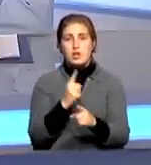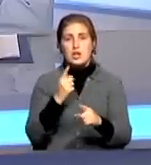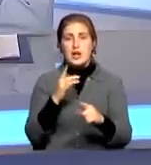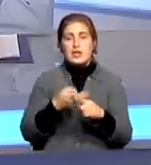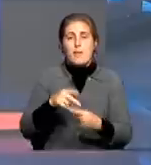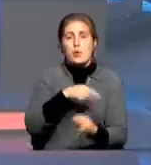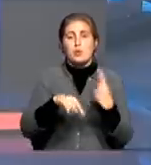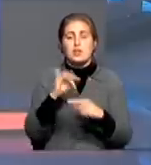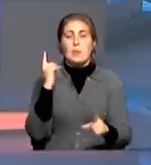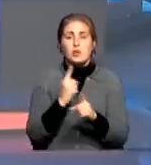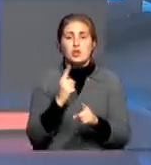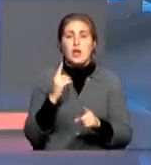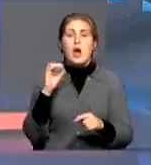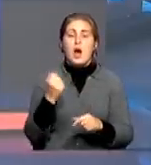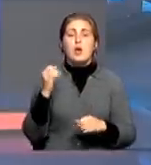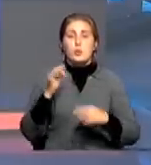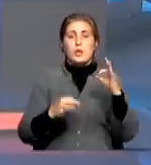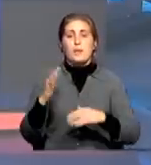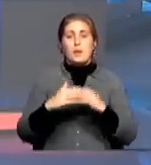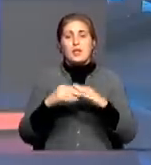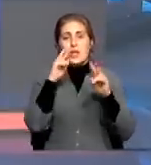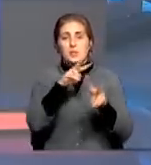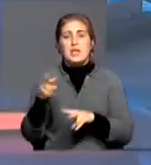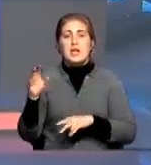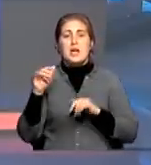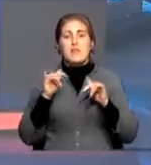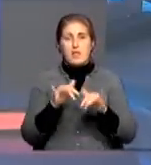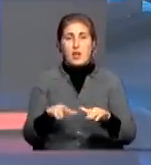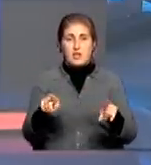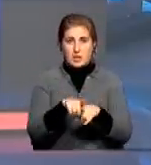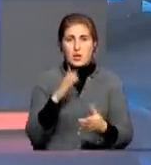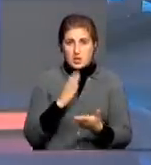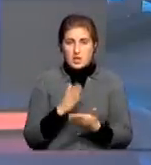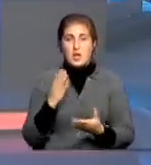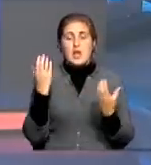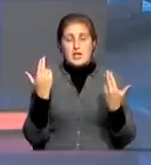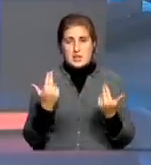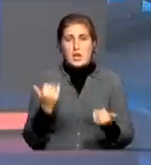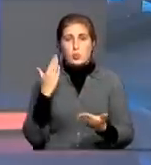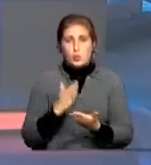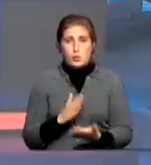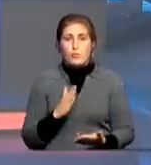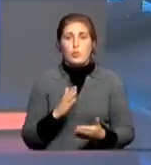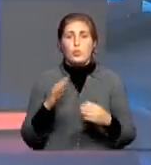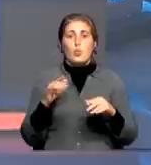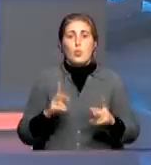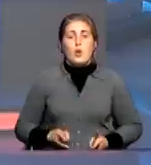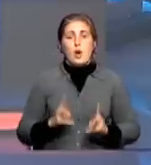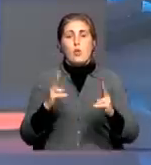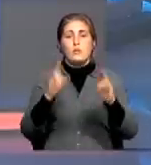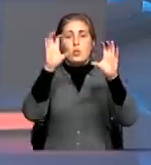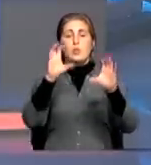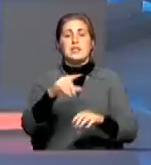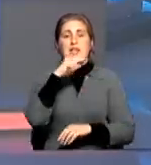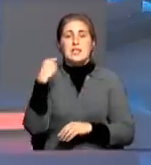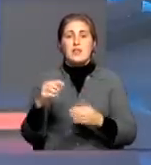А сформированная вот судебная практика рассмотрения дел подобного рода существует? Да, конечно, существует. Уголовный кодекс Российской